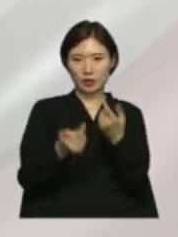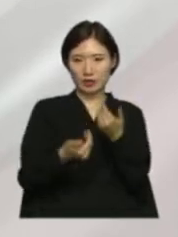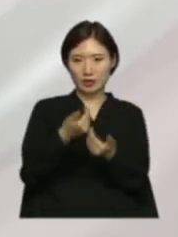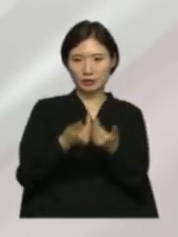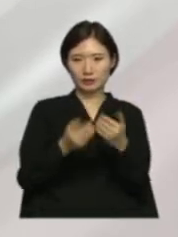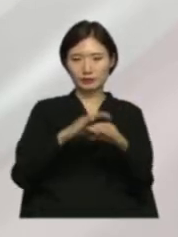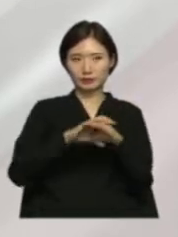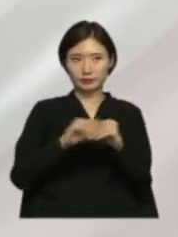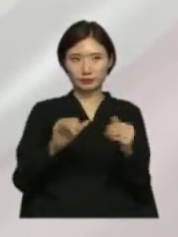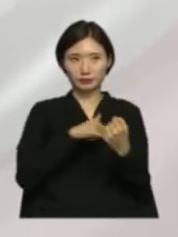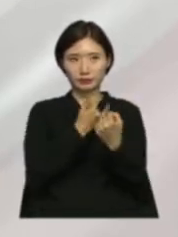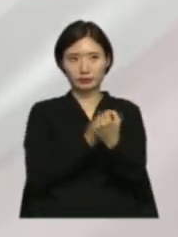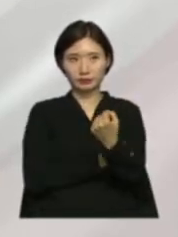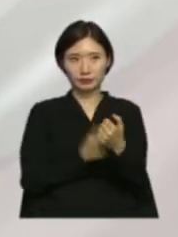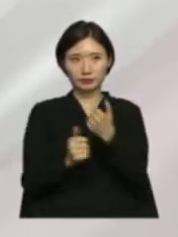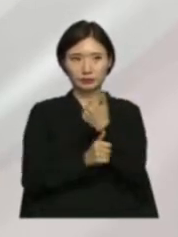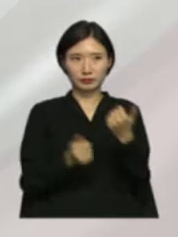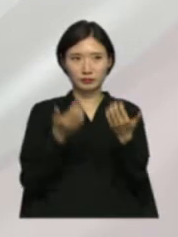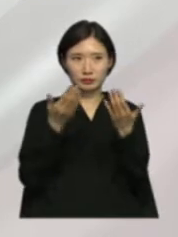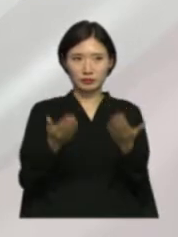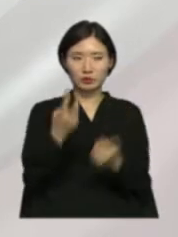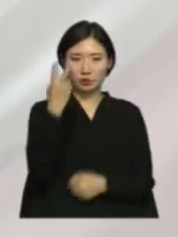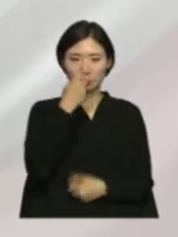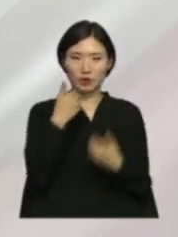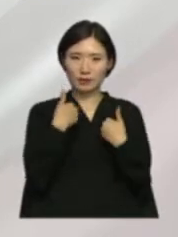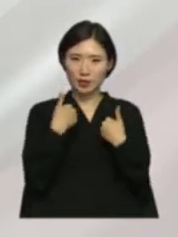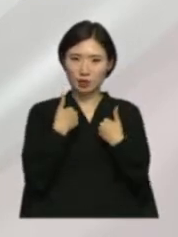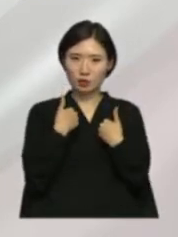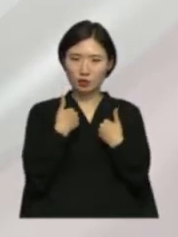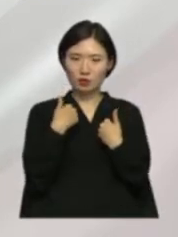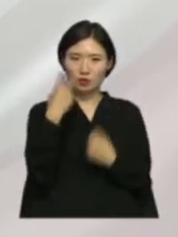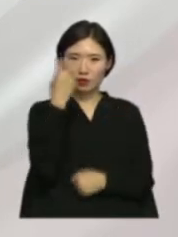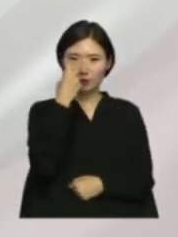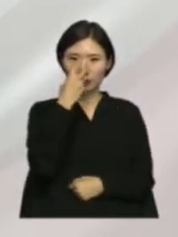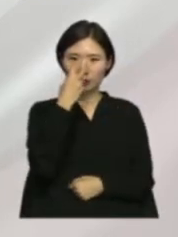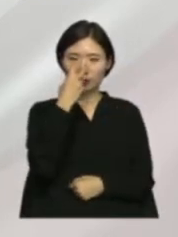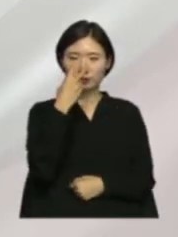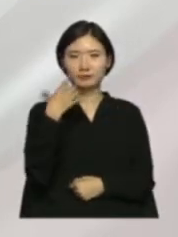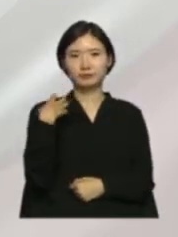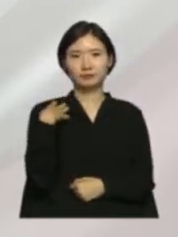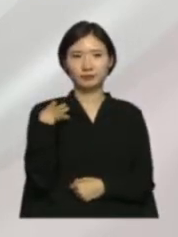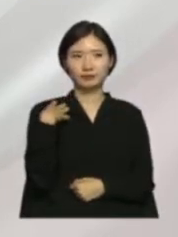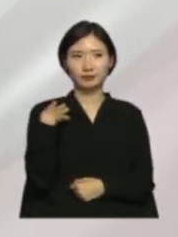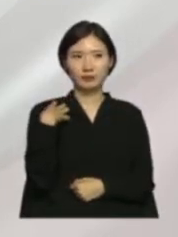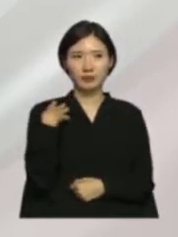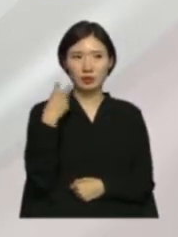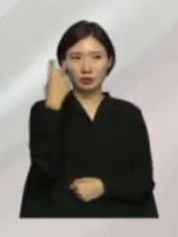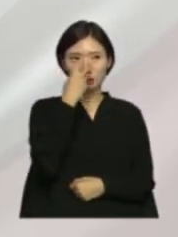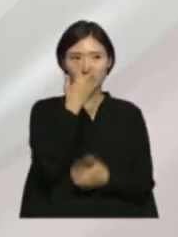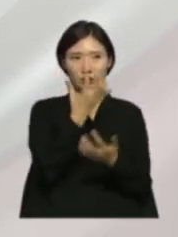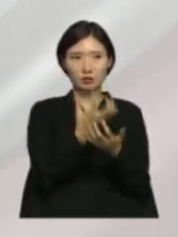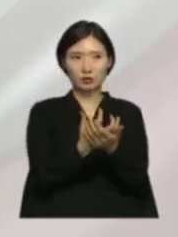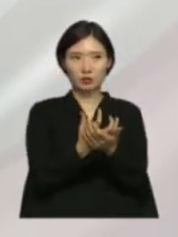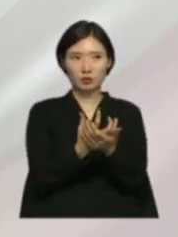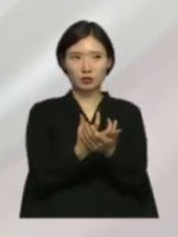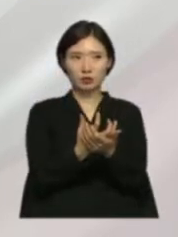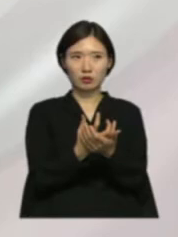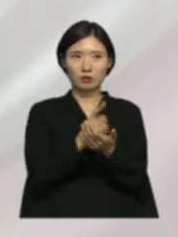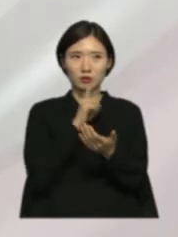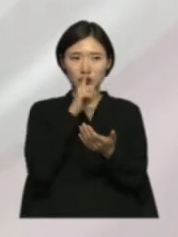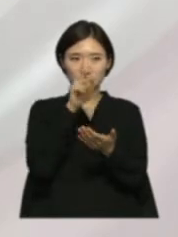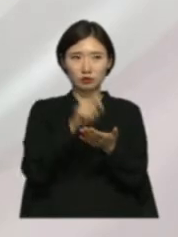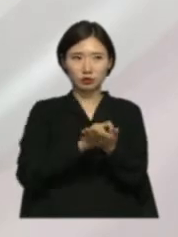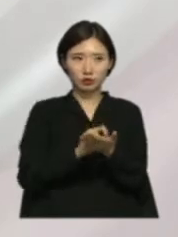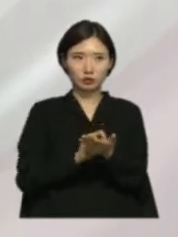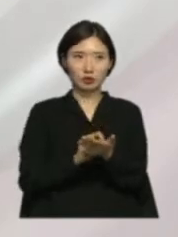인권이 진정과 조사 필요성을 검토하는 역할을 합니다 수사 서류나 감찰 진술 소 조사 보고서